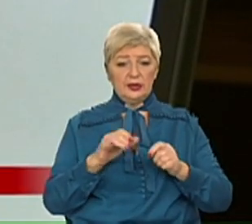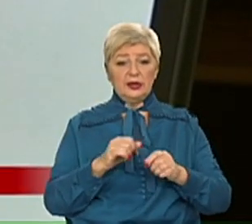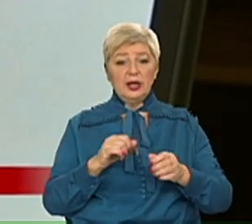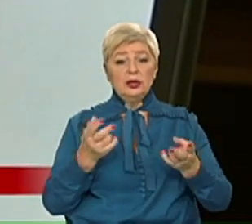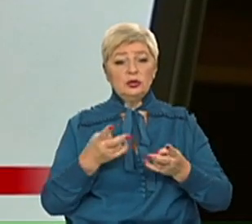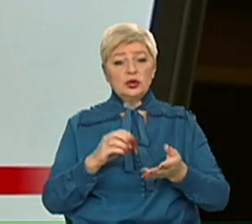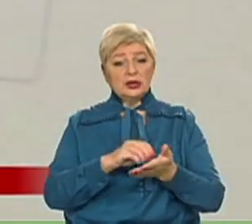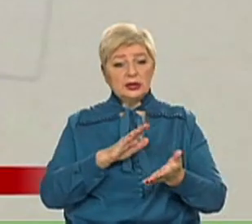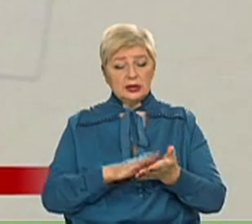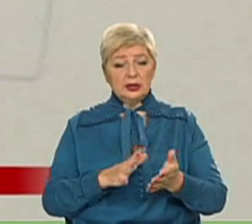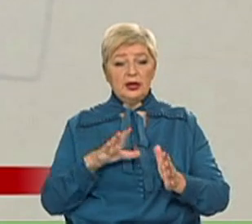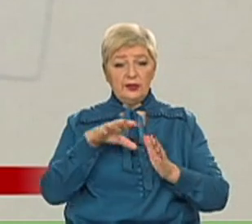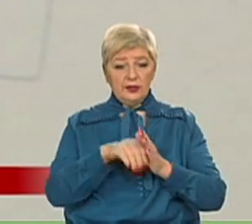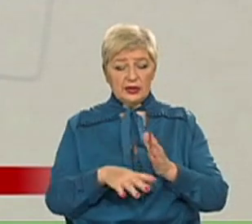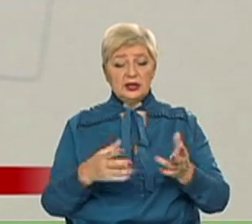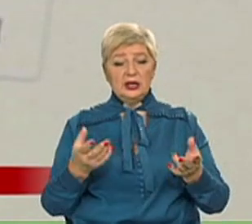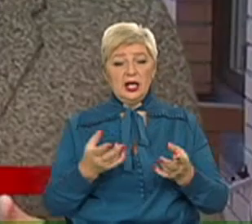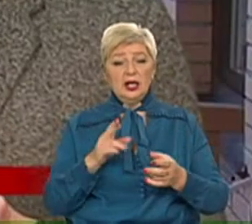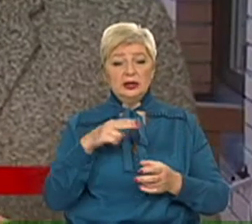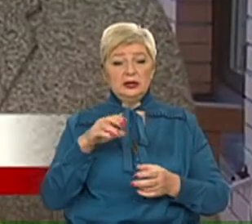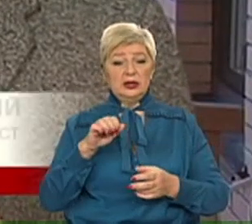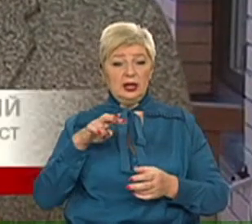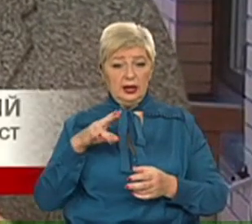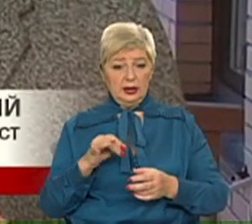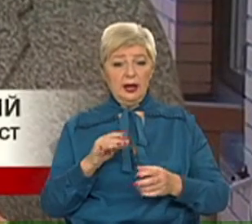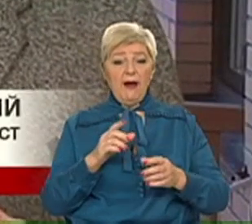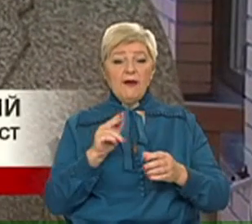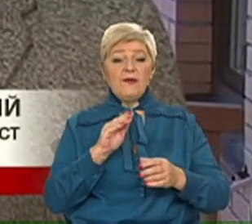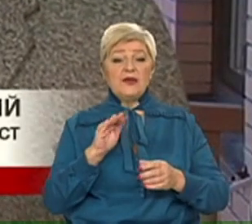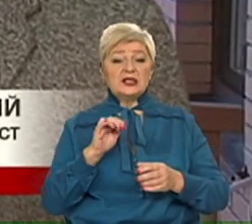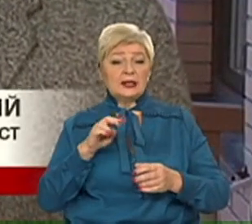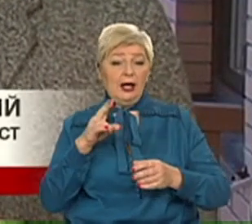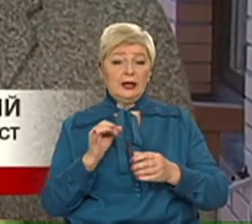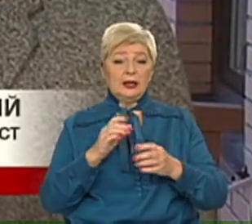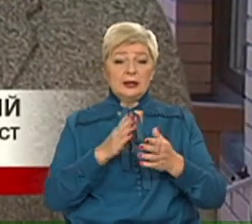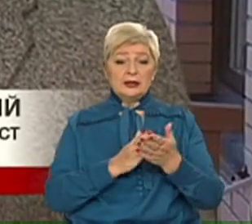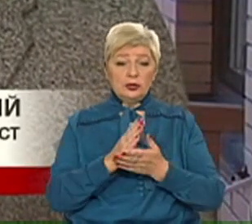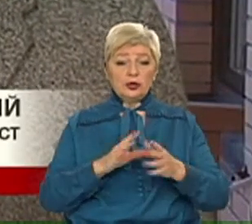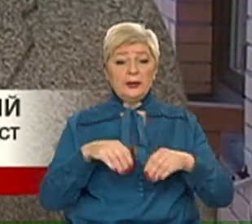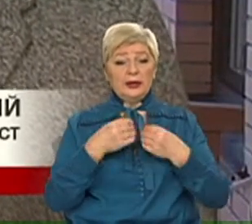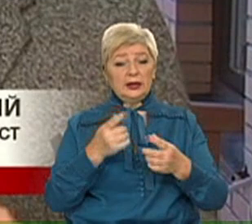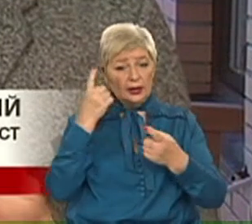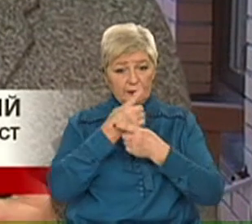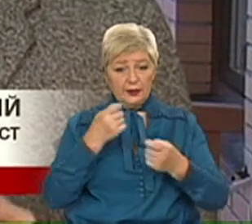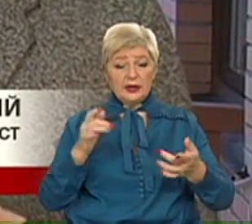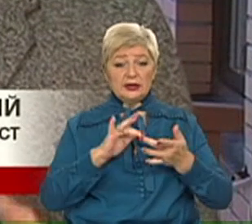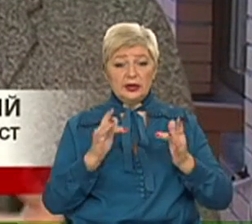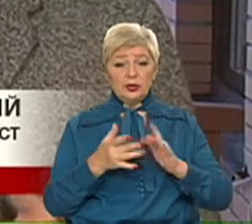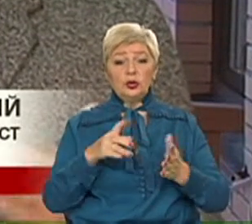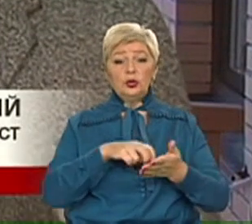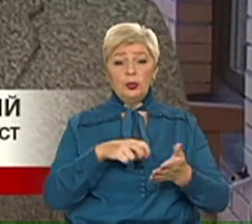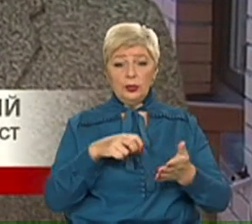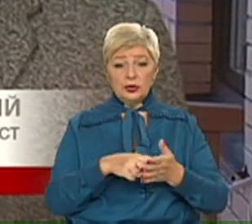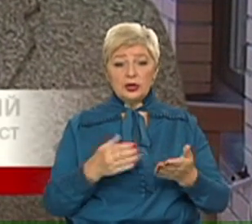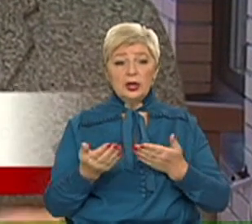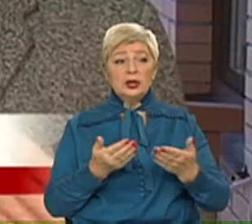лише зареєструватись і ввести необхідні дані. Державна фіскальна служба надає інформацію на електронну пошту з тим,